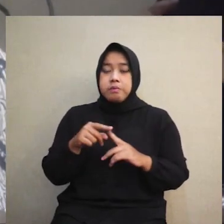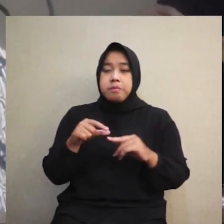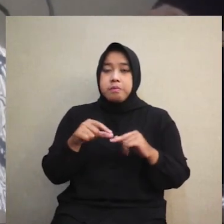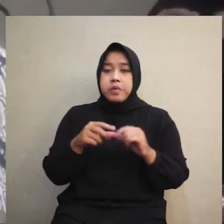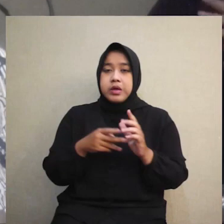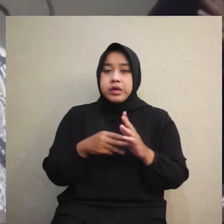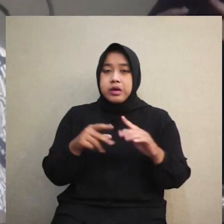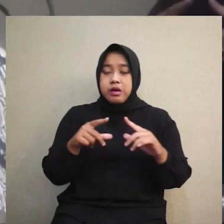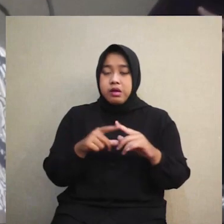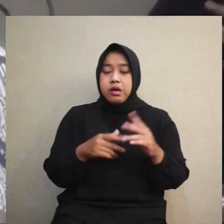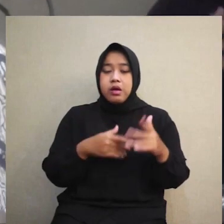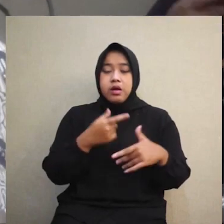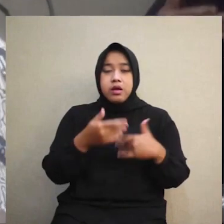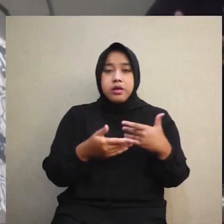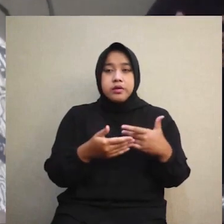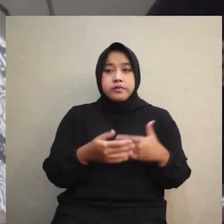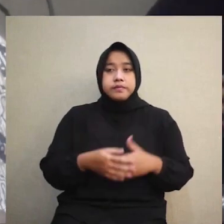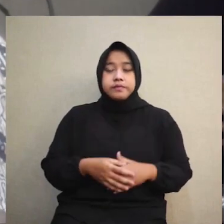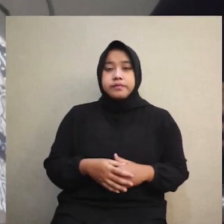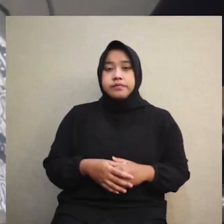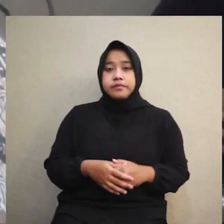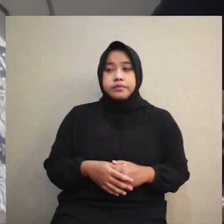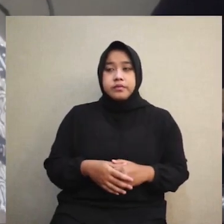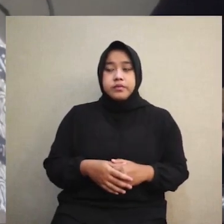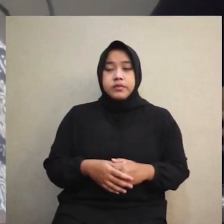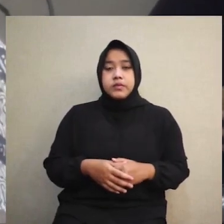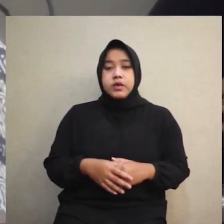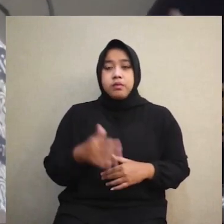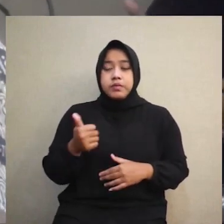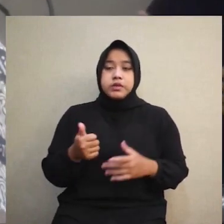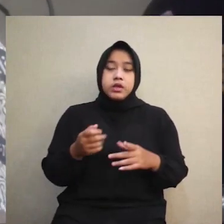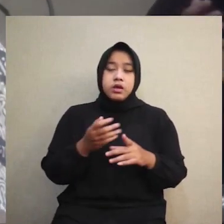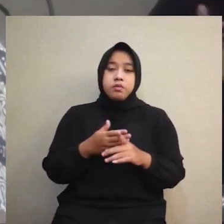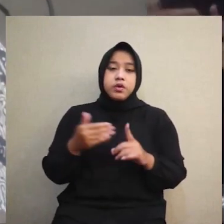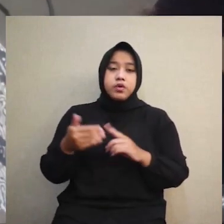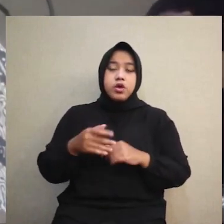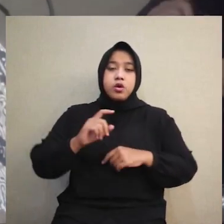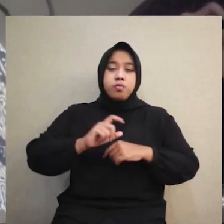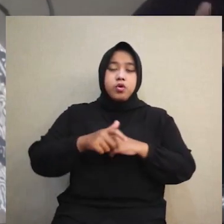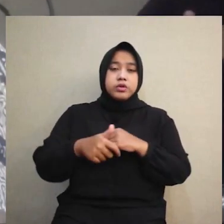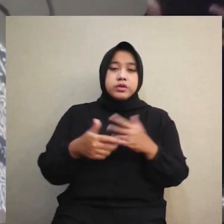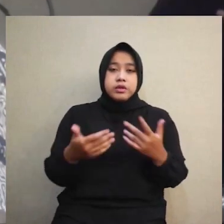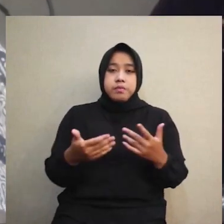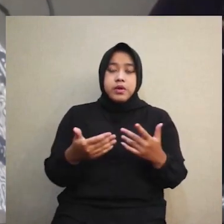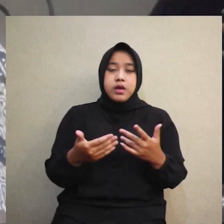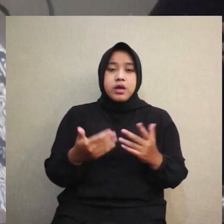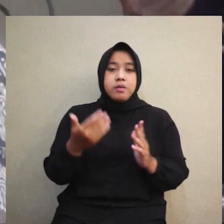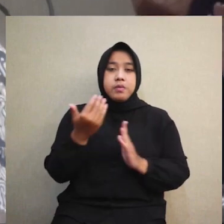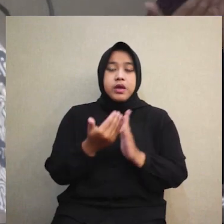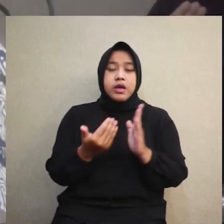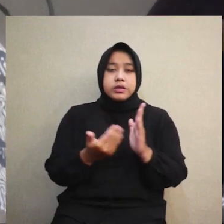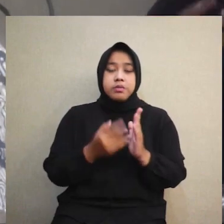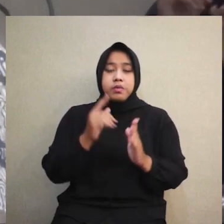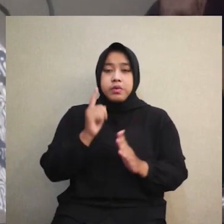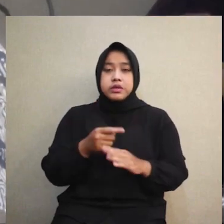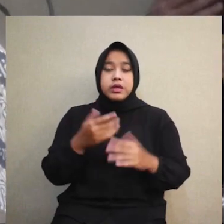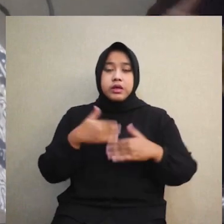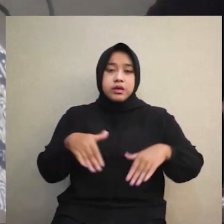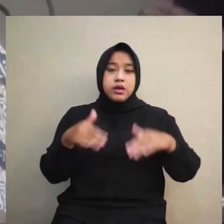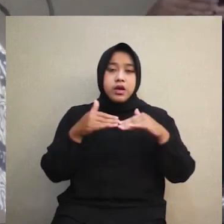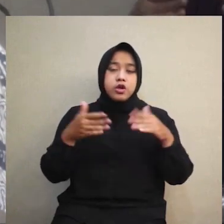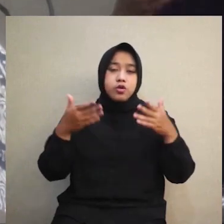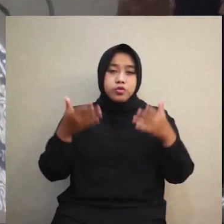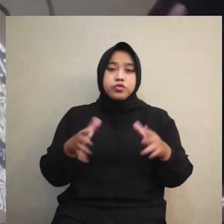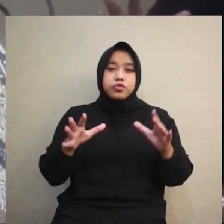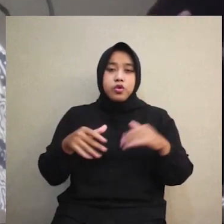permasalahannya yang kemudian dapat memayungi proses-proses beracara yang memastikan keadilan